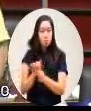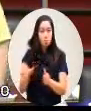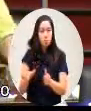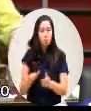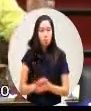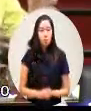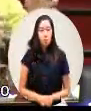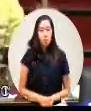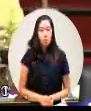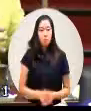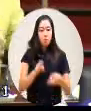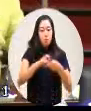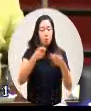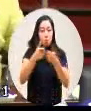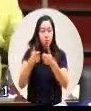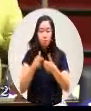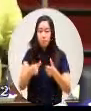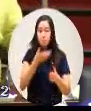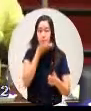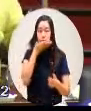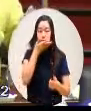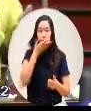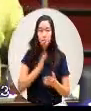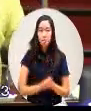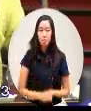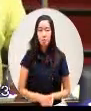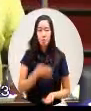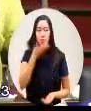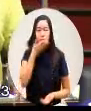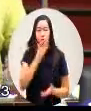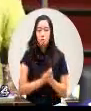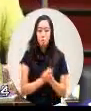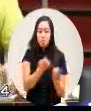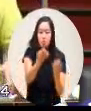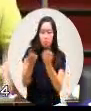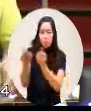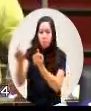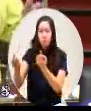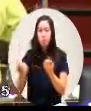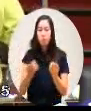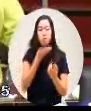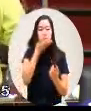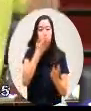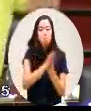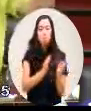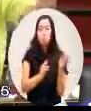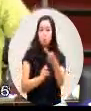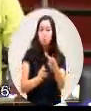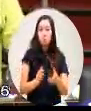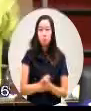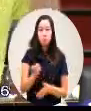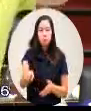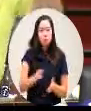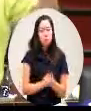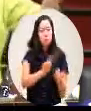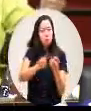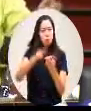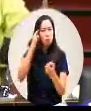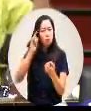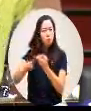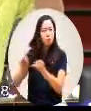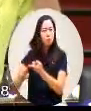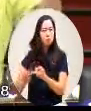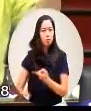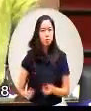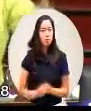尽。工会福利比一般的福利更好，所以啊，这人道理，天地天